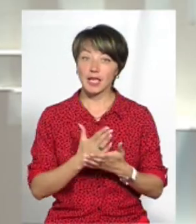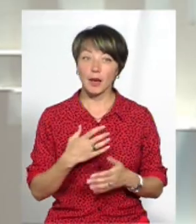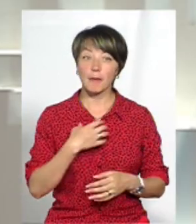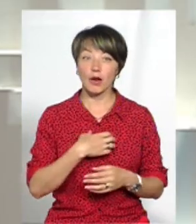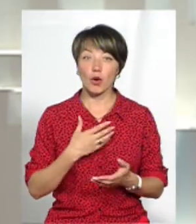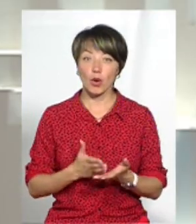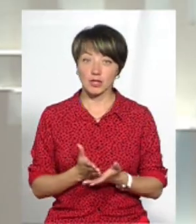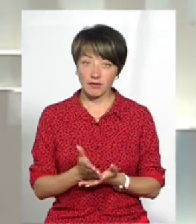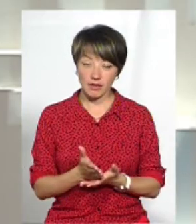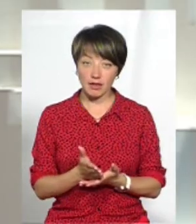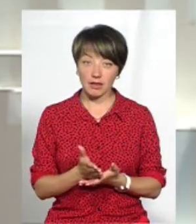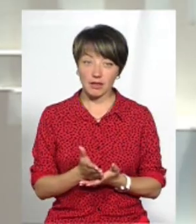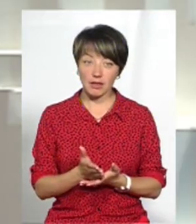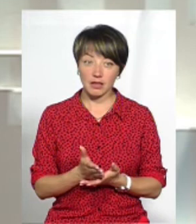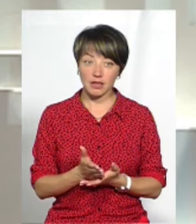прерогатива,